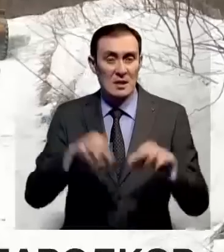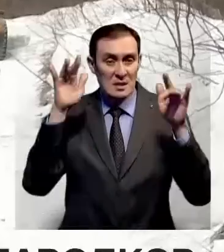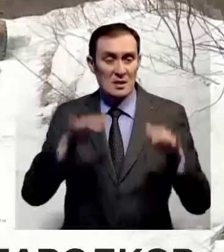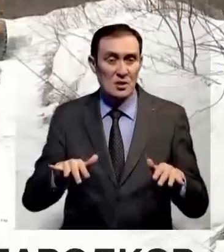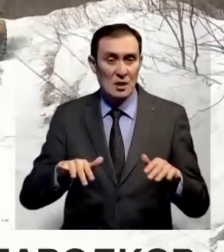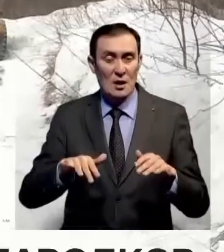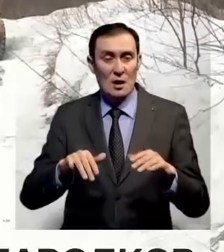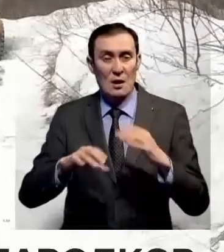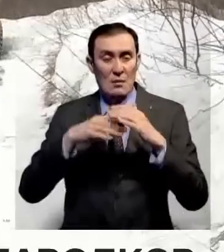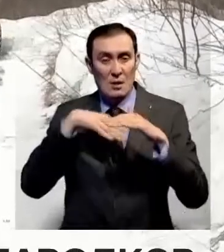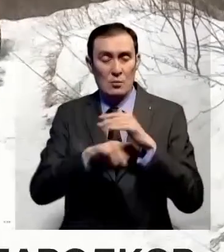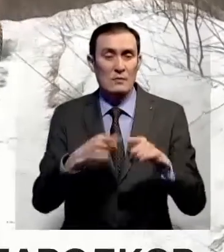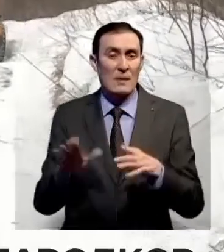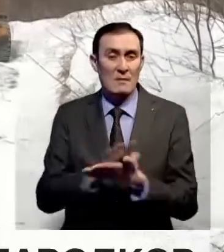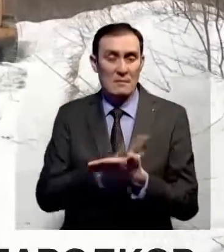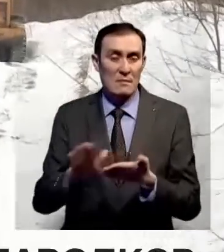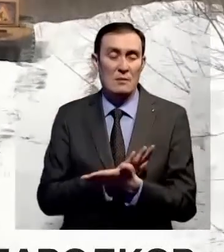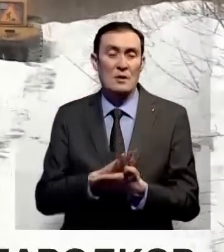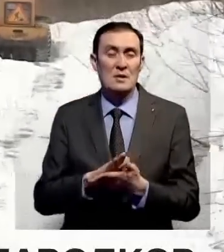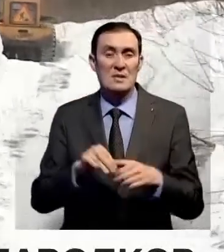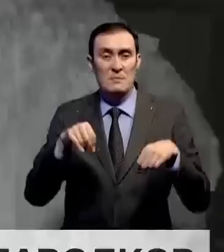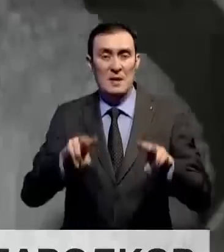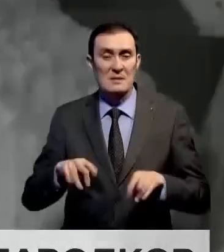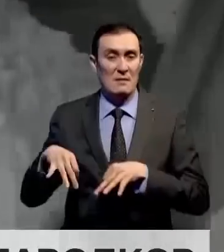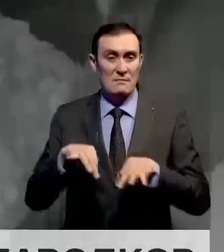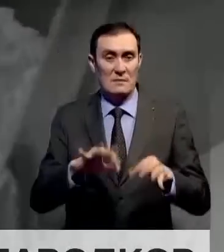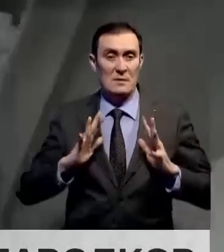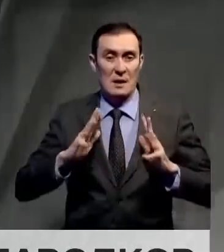снежные коридоры, освобождая путь спецтехникой.